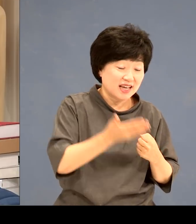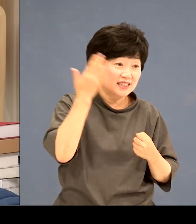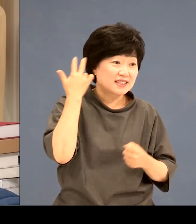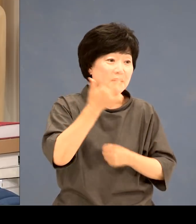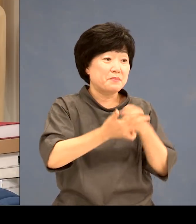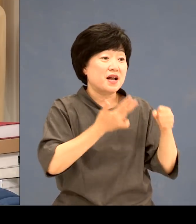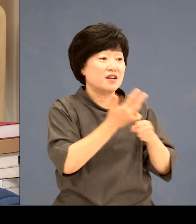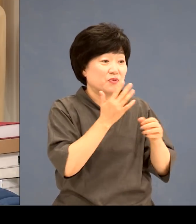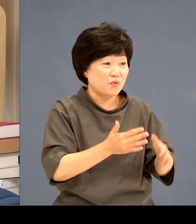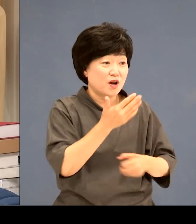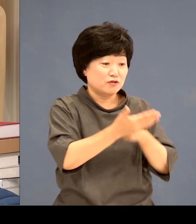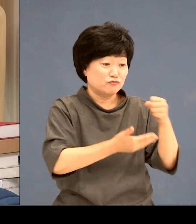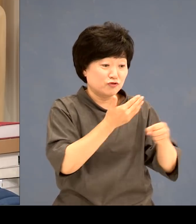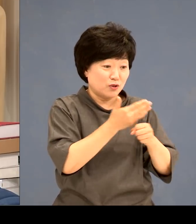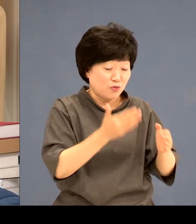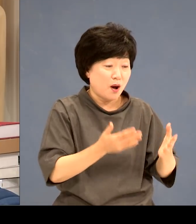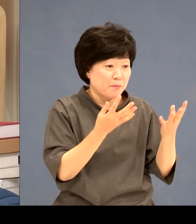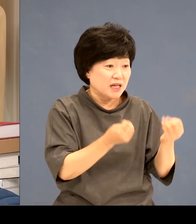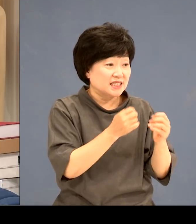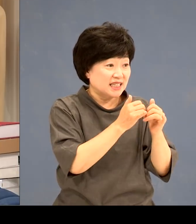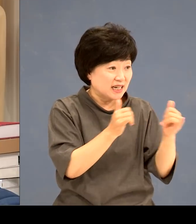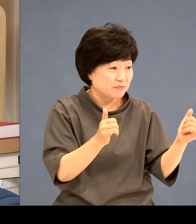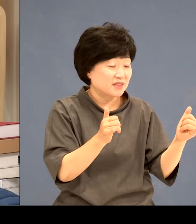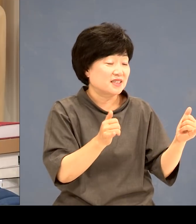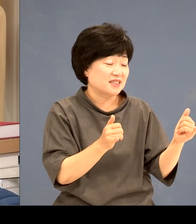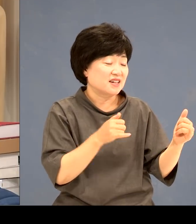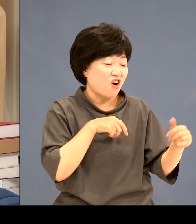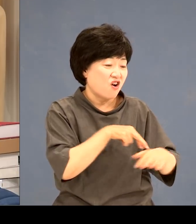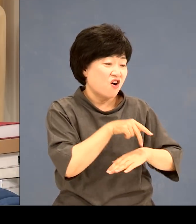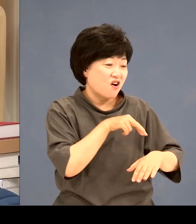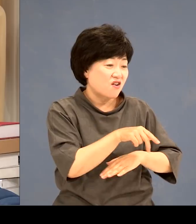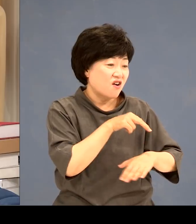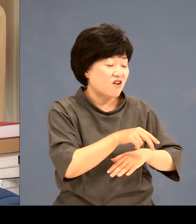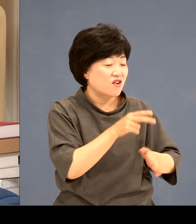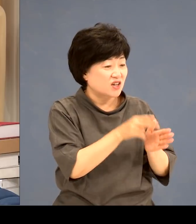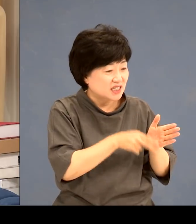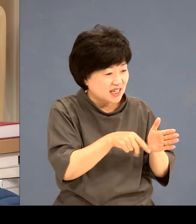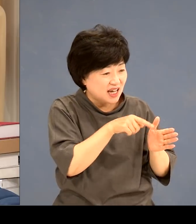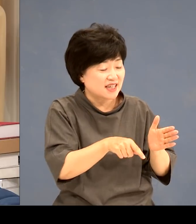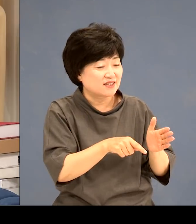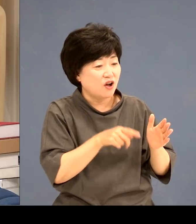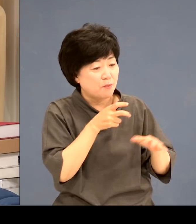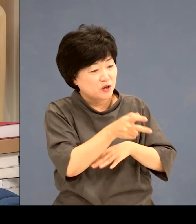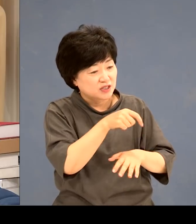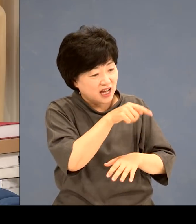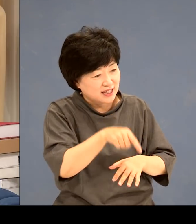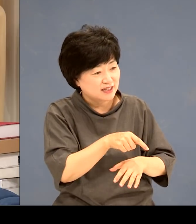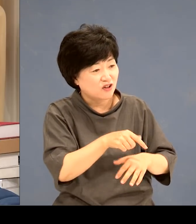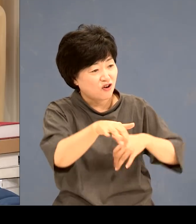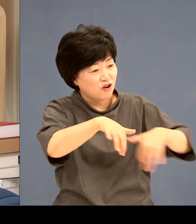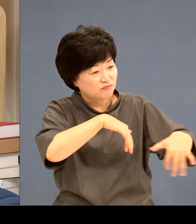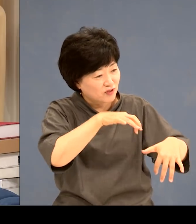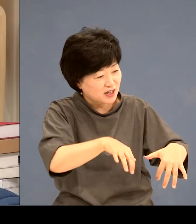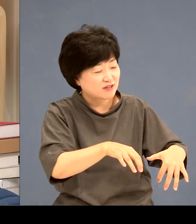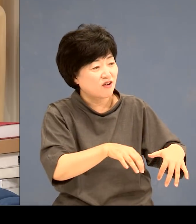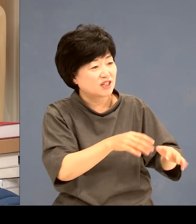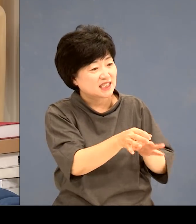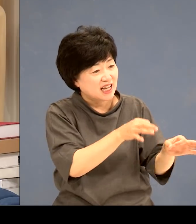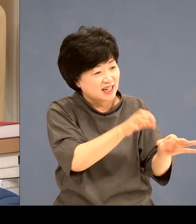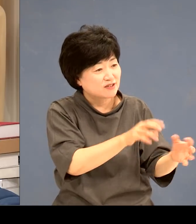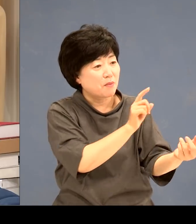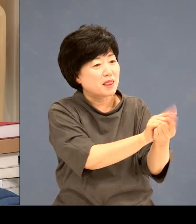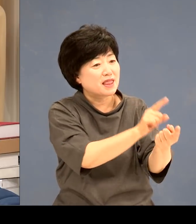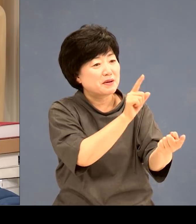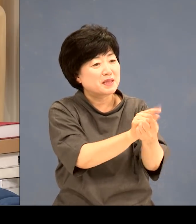없었기 때문에 지난 8년 동안 9년 동안 많은 사람들을 기차 안에서 버스 안에서